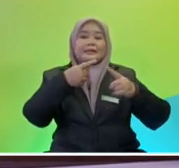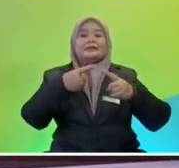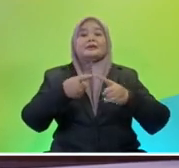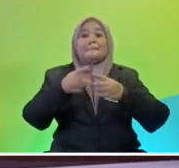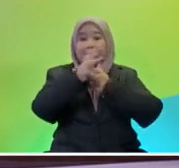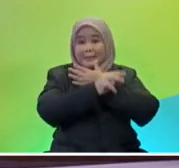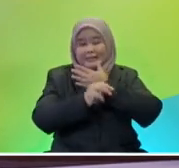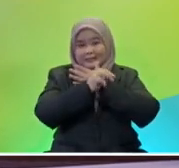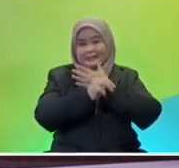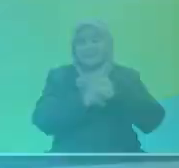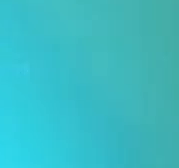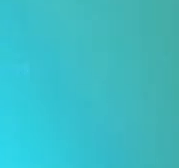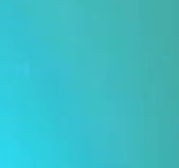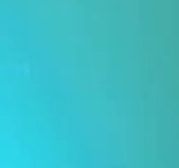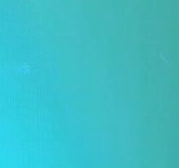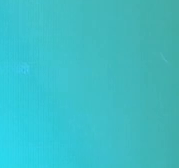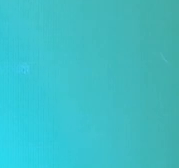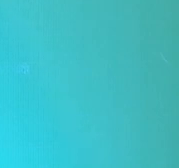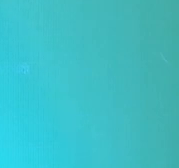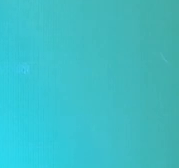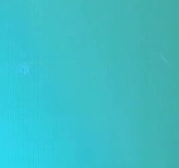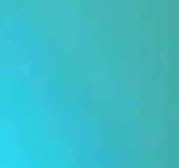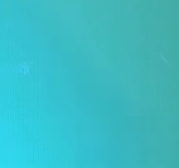SMK Tun mutakhir